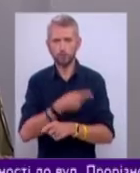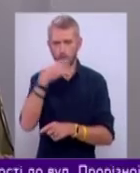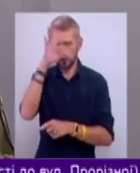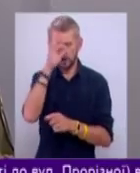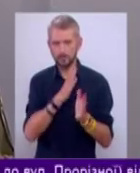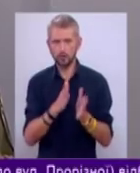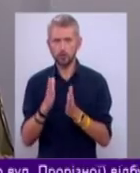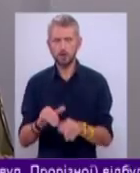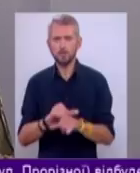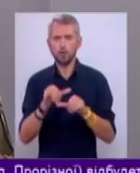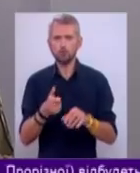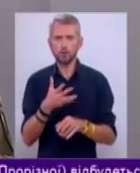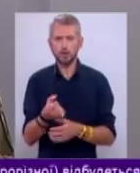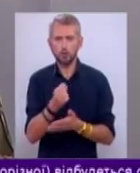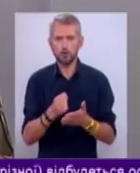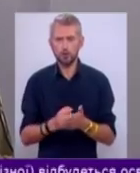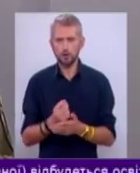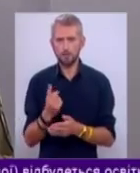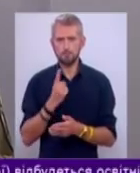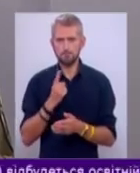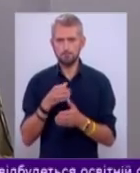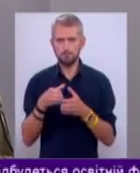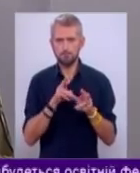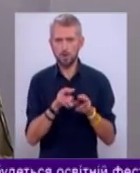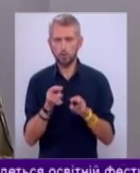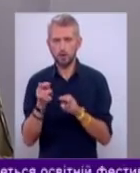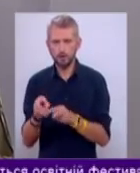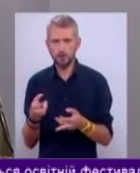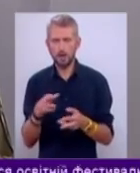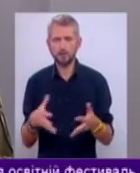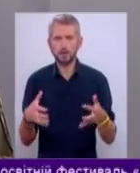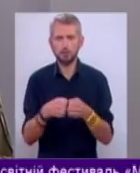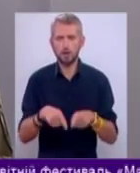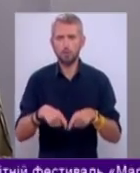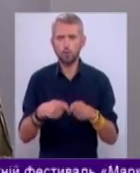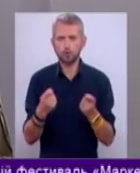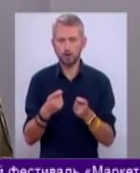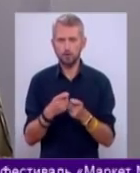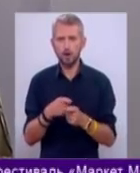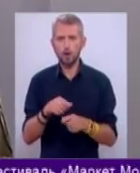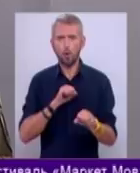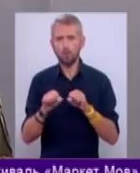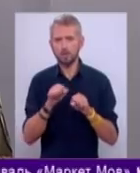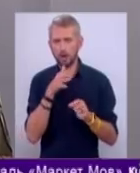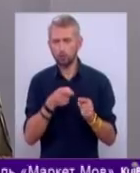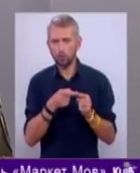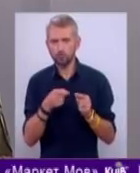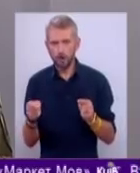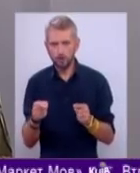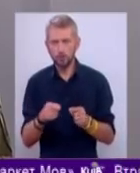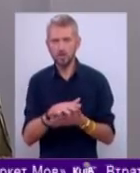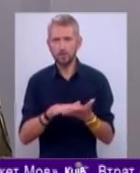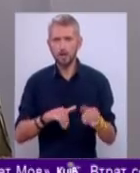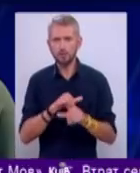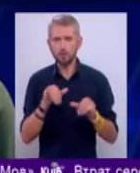режим, нарощено кількість озброєних патрулів для затримання порушників так званого комендантського часу, тривалість якого збільшено на